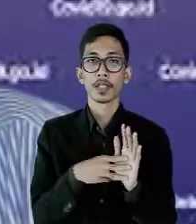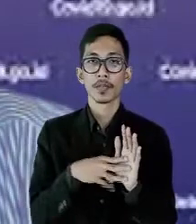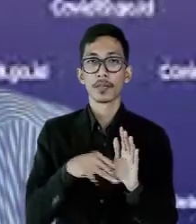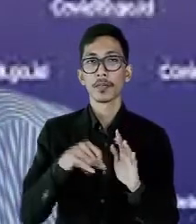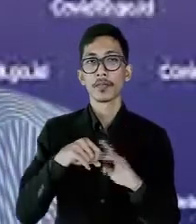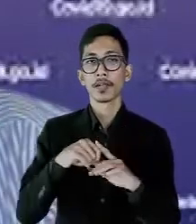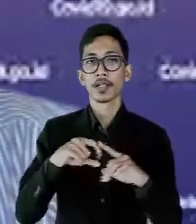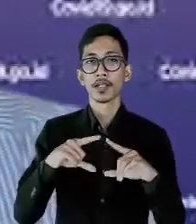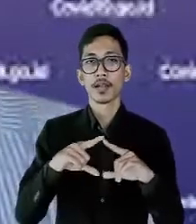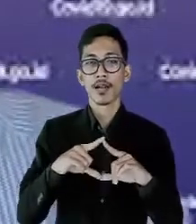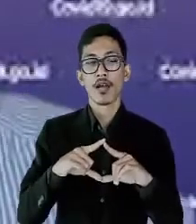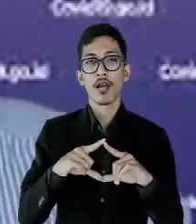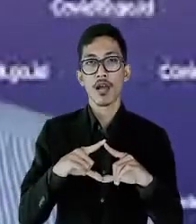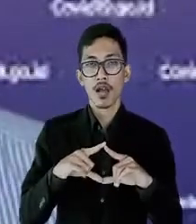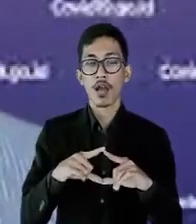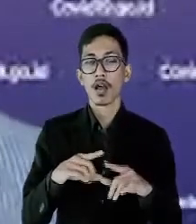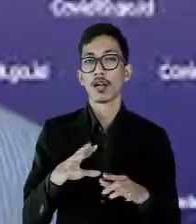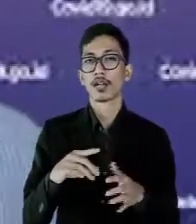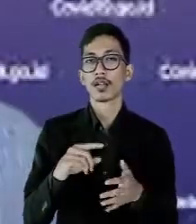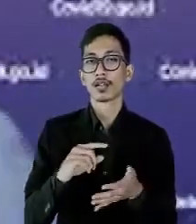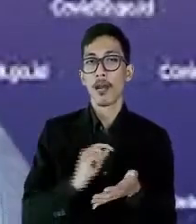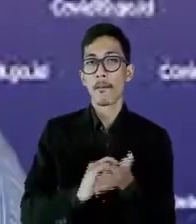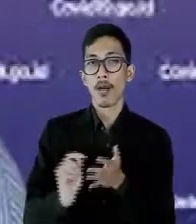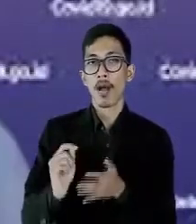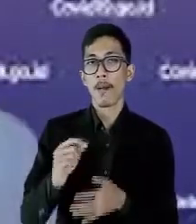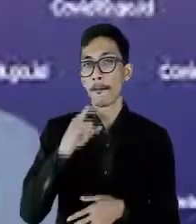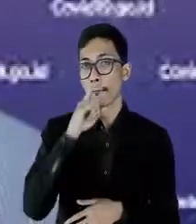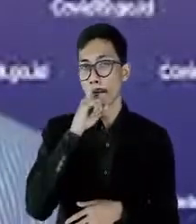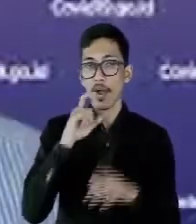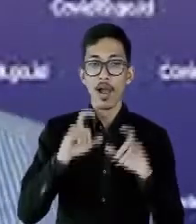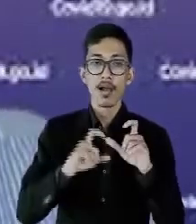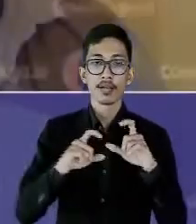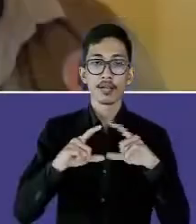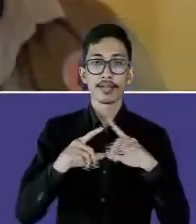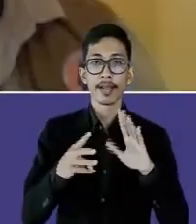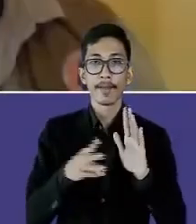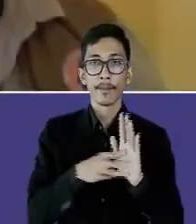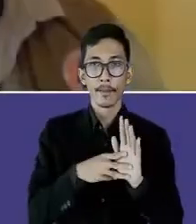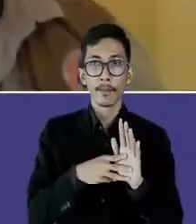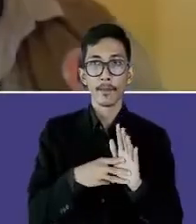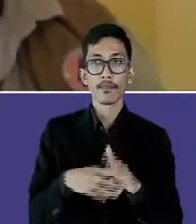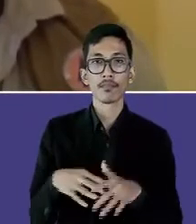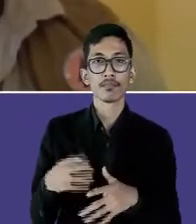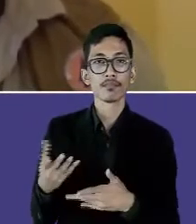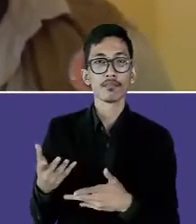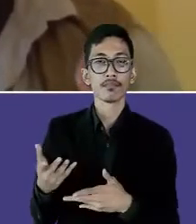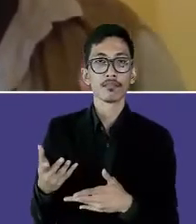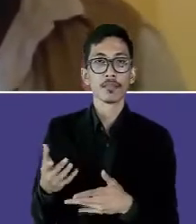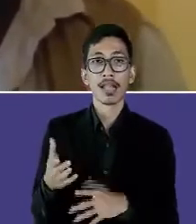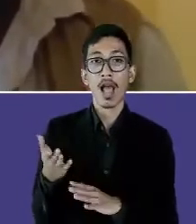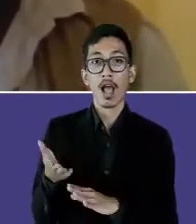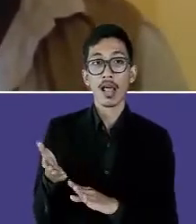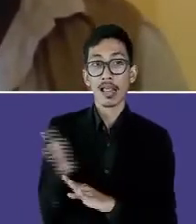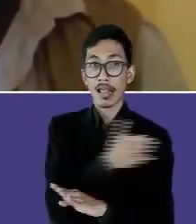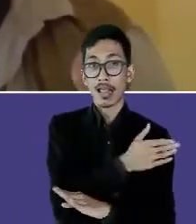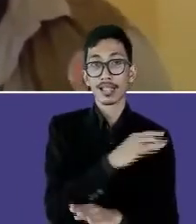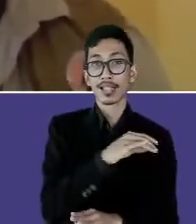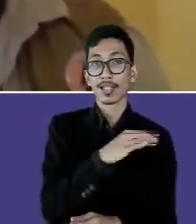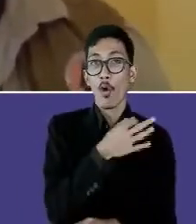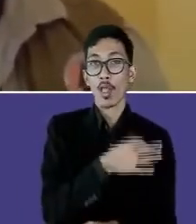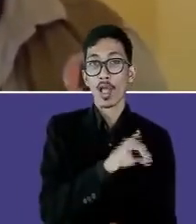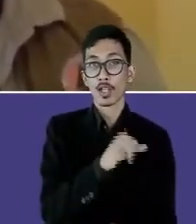Sam Naroba. Ya Pak Sam, kita melihat Kabupaten Jayapura, Kota Jayapura. Nah, kalau